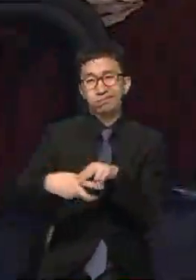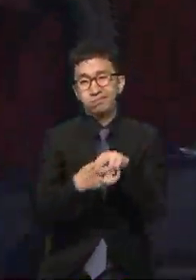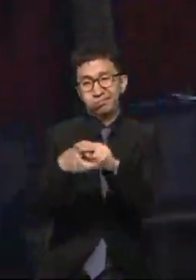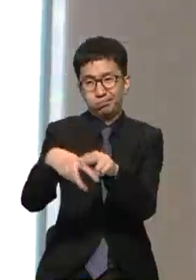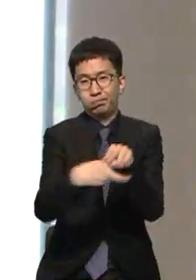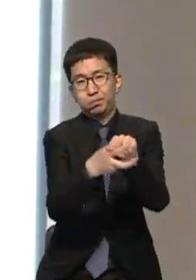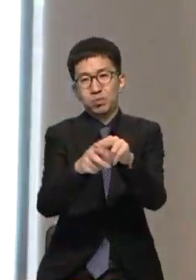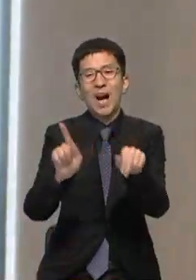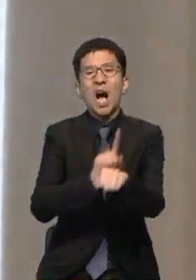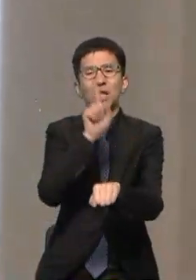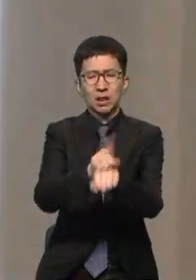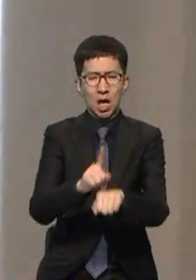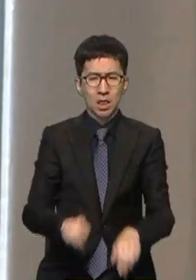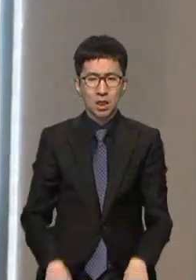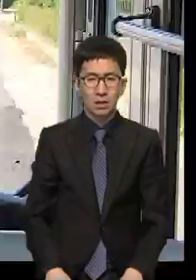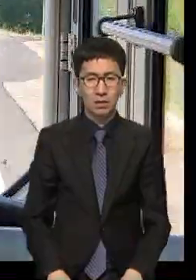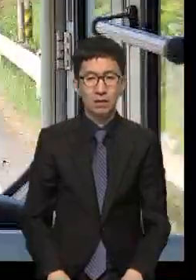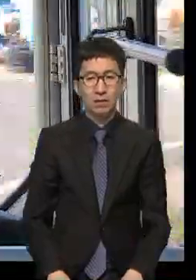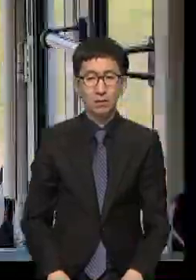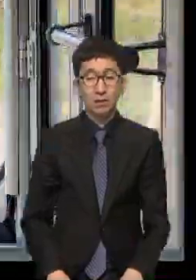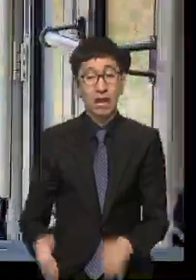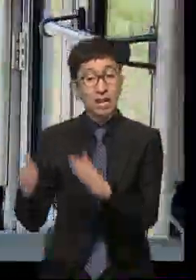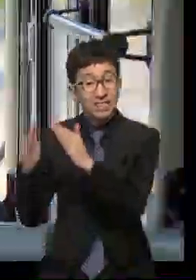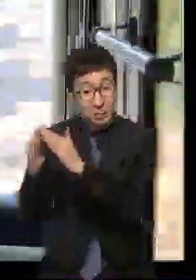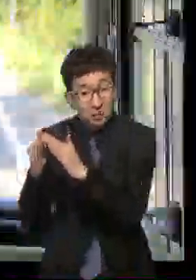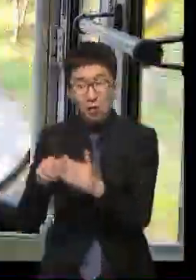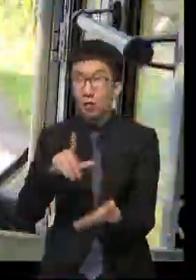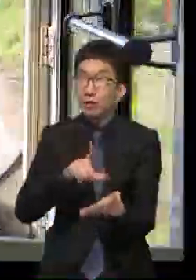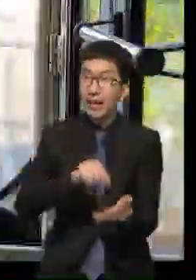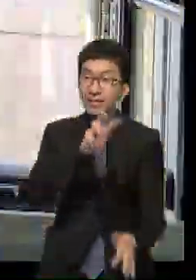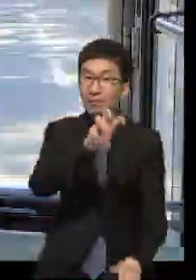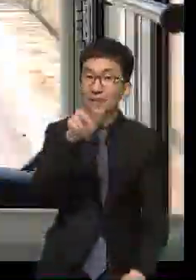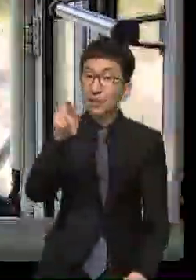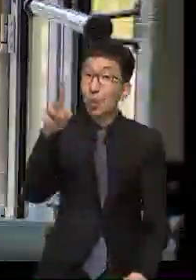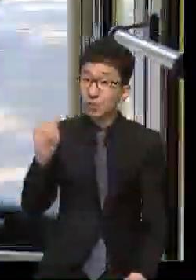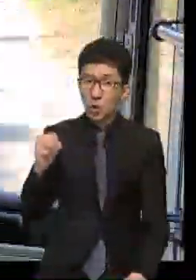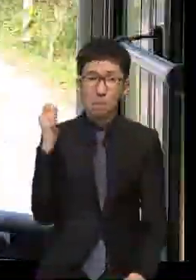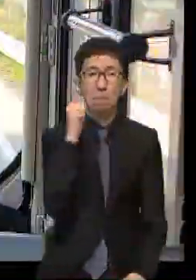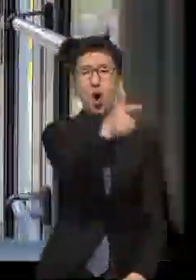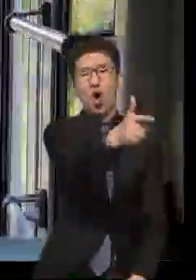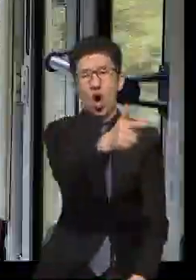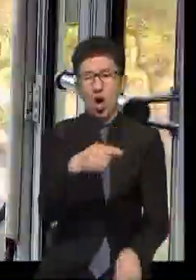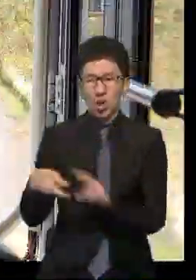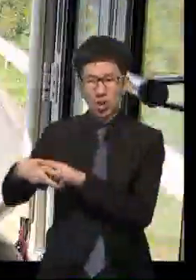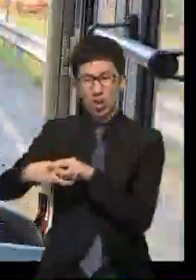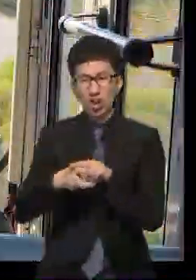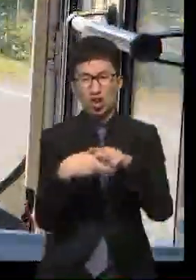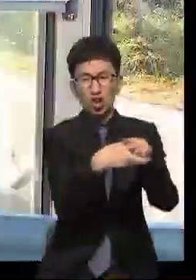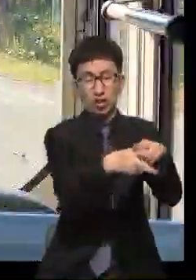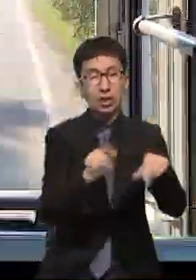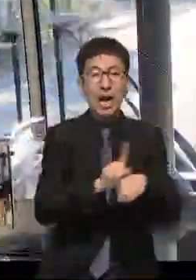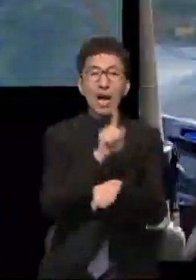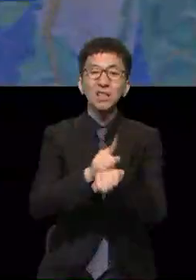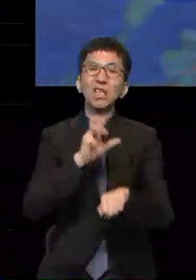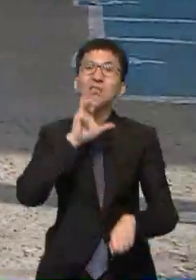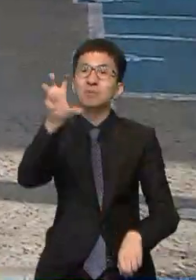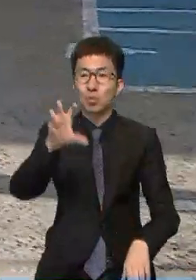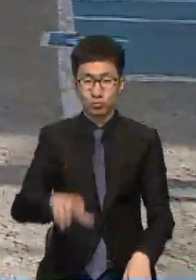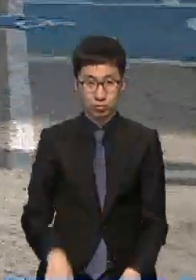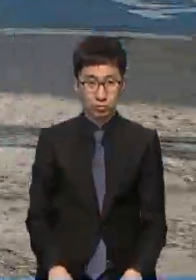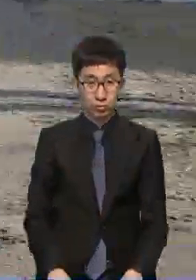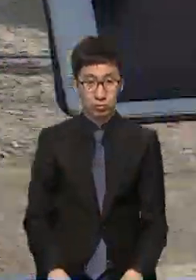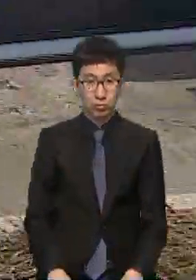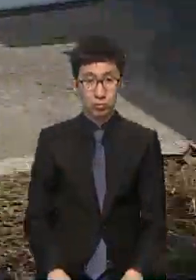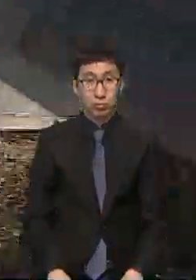1시간 넘게 달려야 합니다. 집에서 30km 거리에 있는 시설까지 걸린 시간은 1시간 35분.